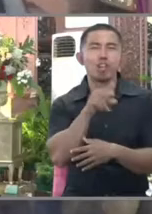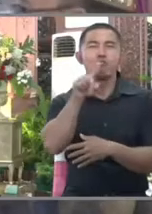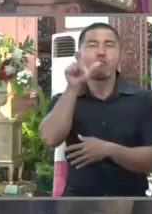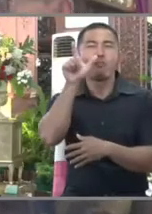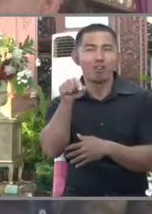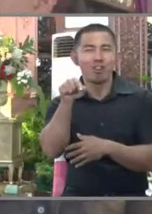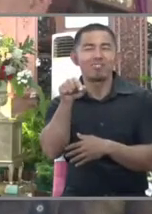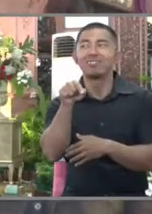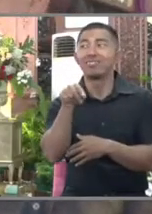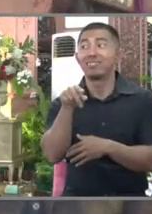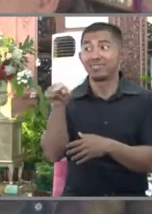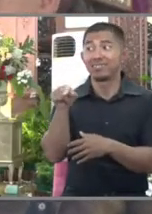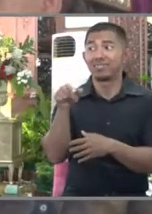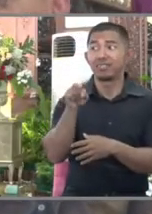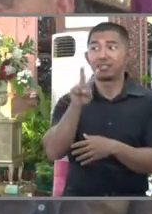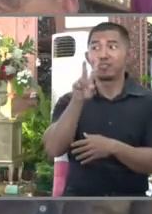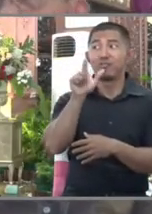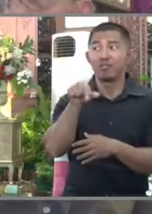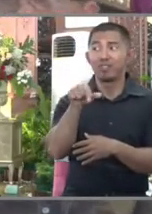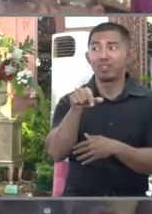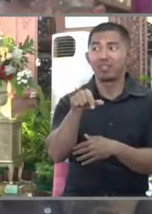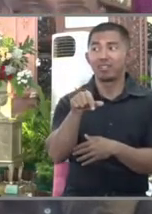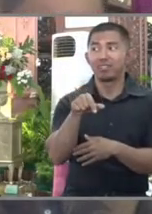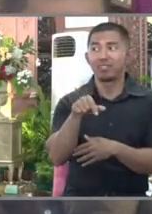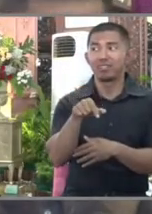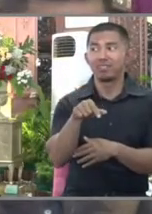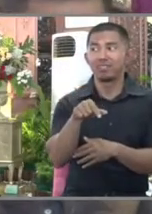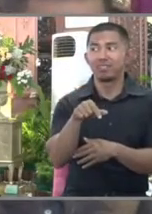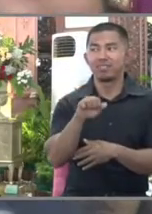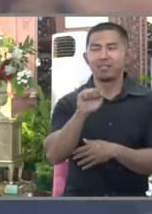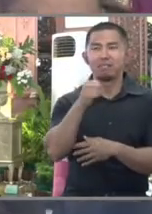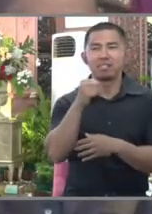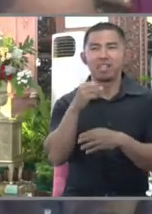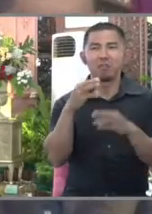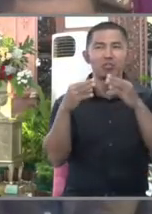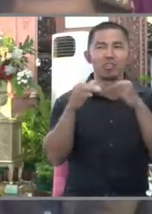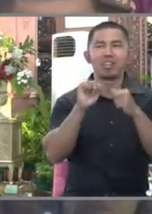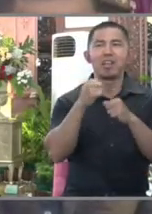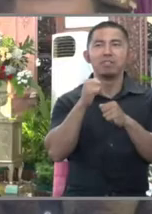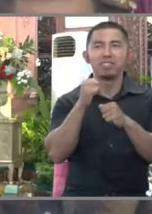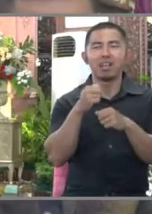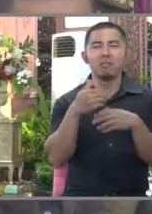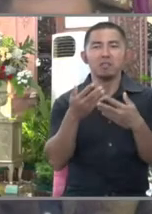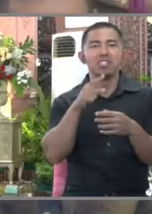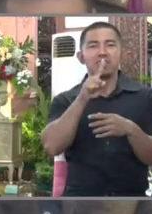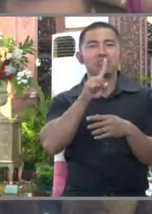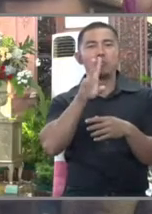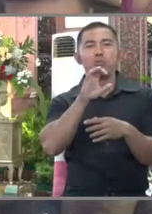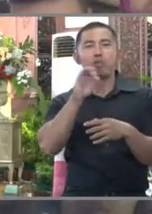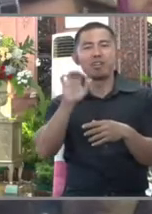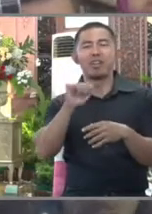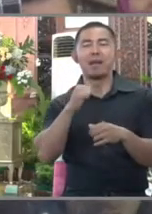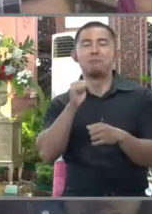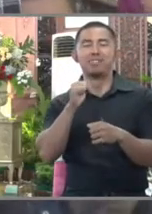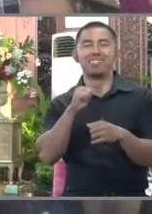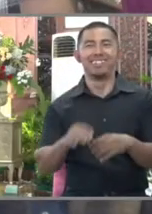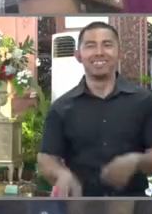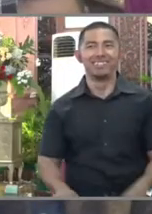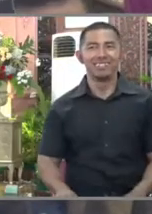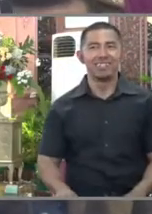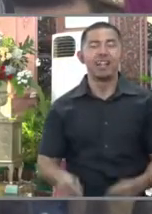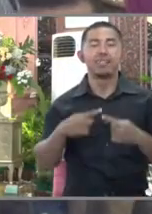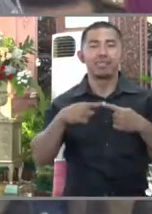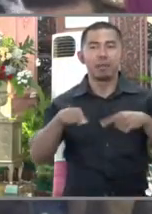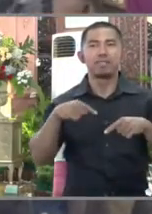ini beliaunya, dua orang saja enggak bisa musyawarah, apalagi 120 orang. Saya membayangkan begitu,